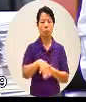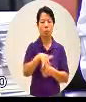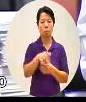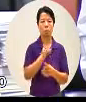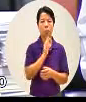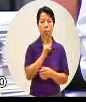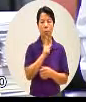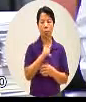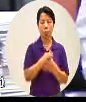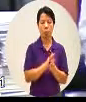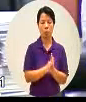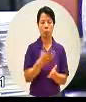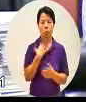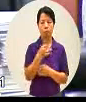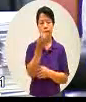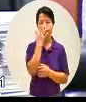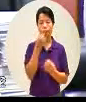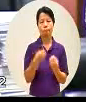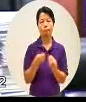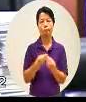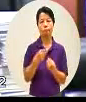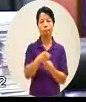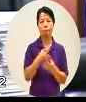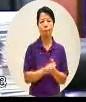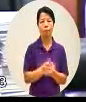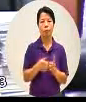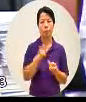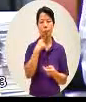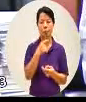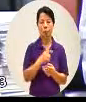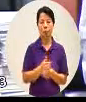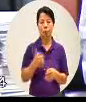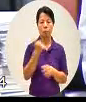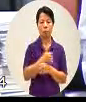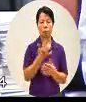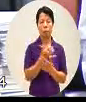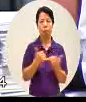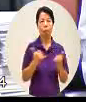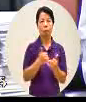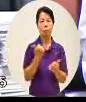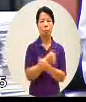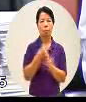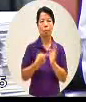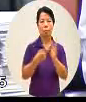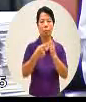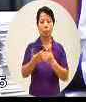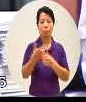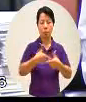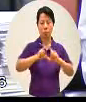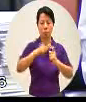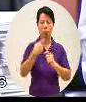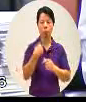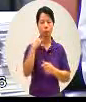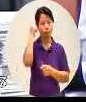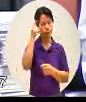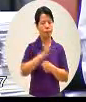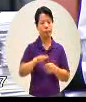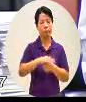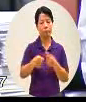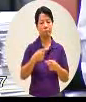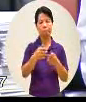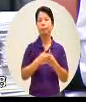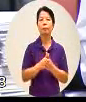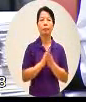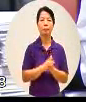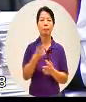真正袂啥样讲。我原来以为你是跟我一样当过民意代表，你回答让本席应该很满意才对。你原